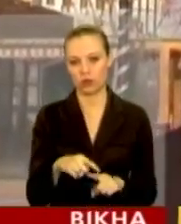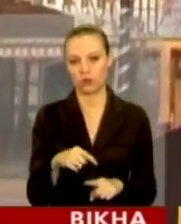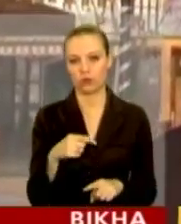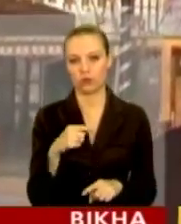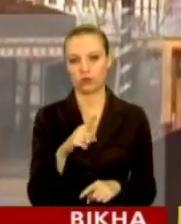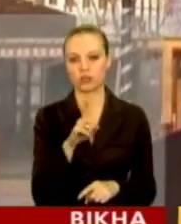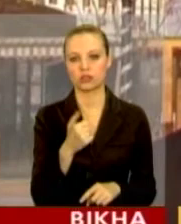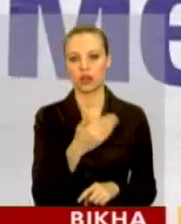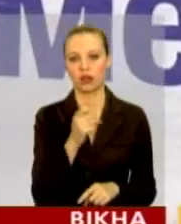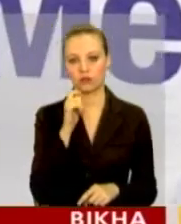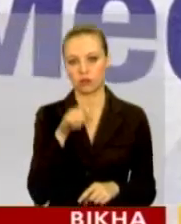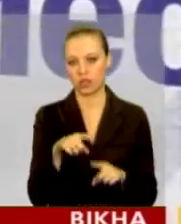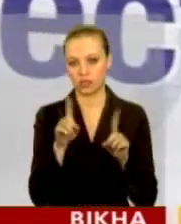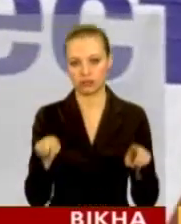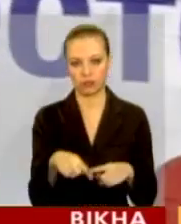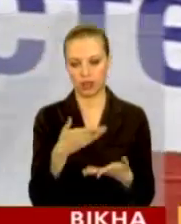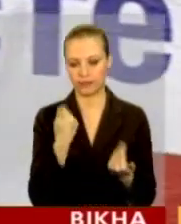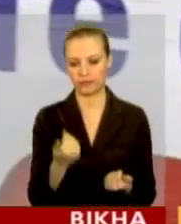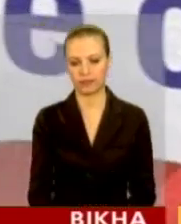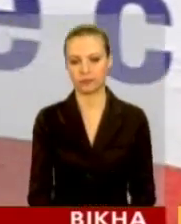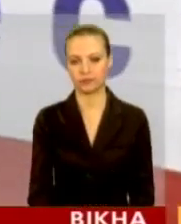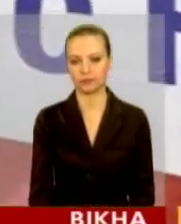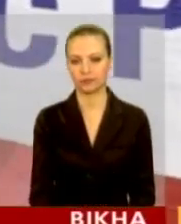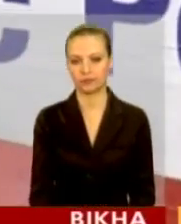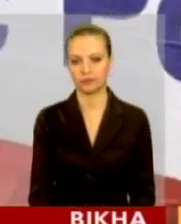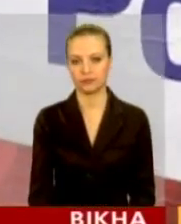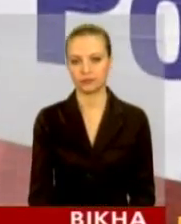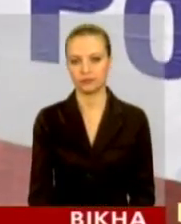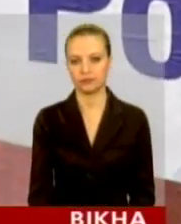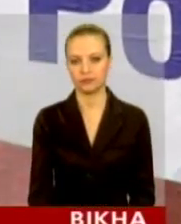українських плакатів немає. Ольга Кучер, Діана Скляренко та Олександр Хоменко. Програма «Вікна» СТБ.